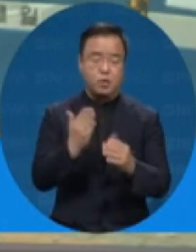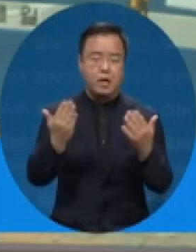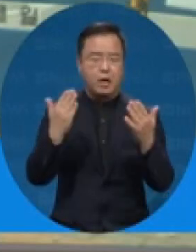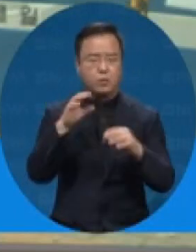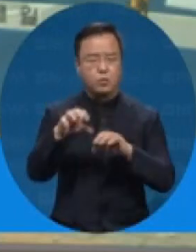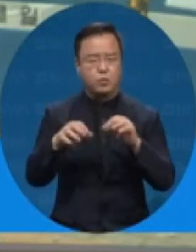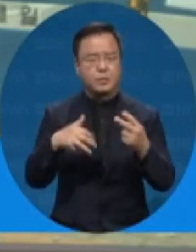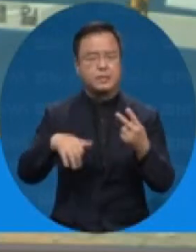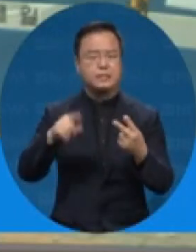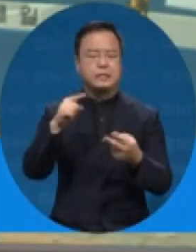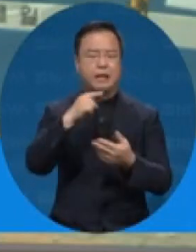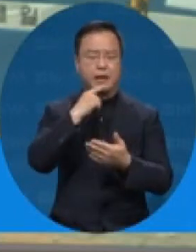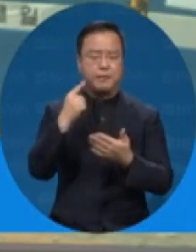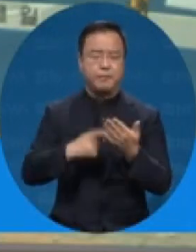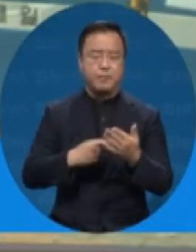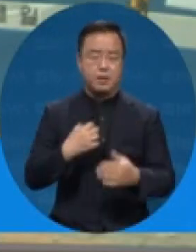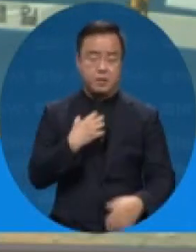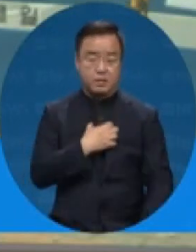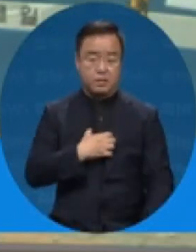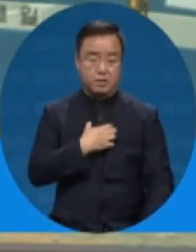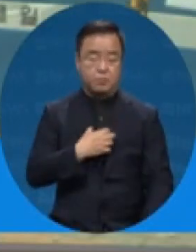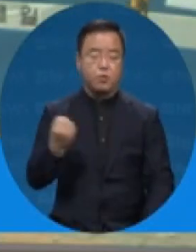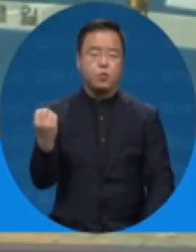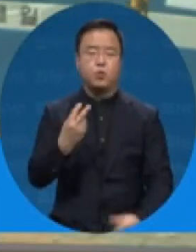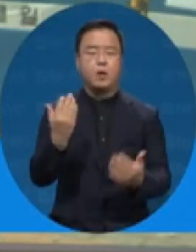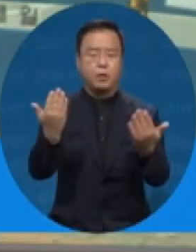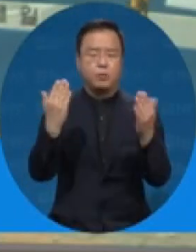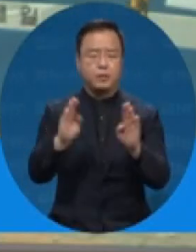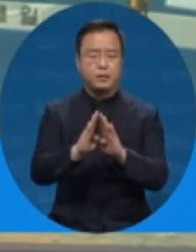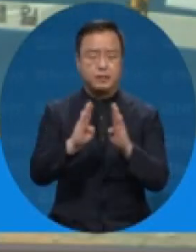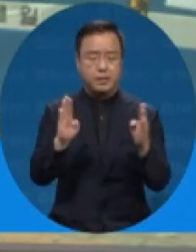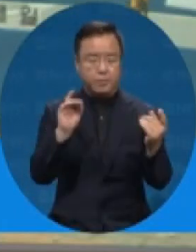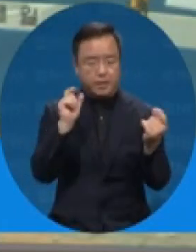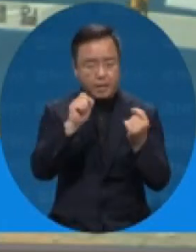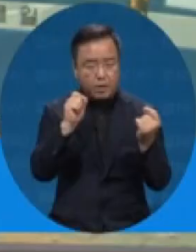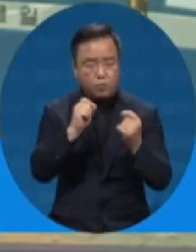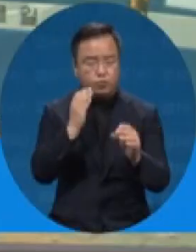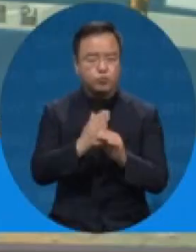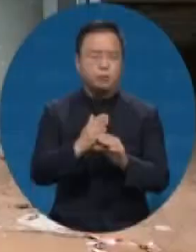줘 당장 학사일정 도 걱정입니다 서진석 기자가 취재했습니다